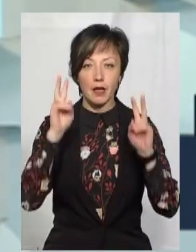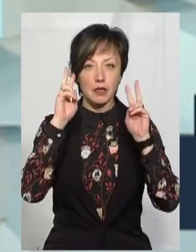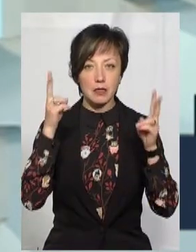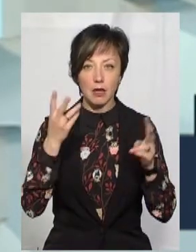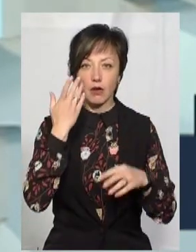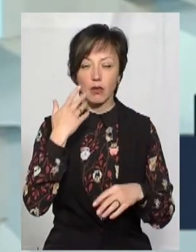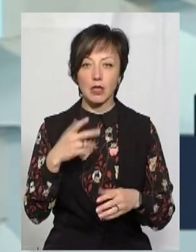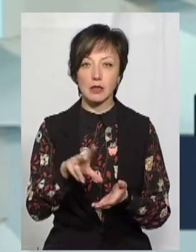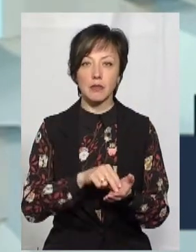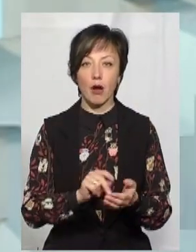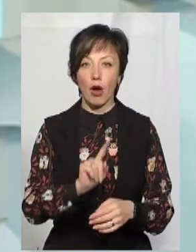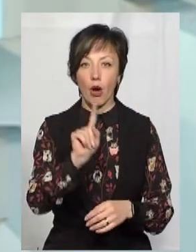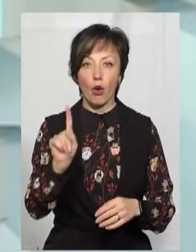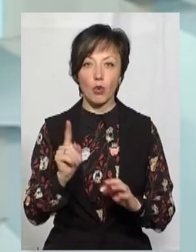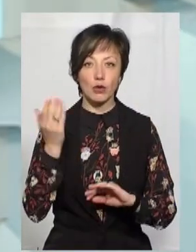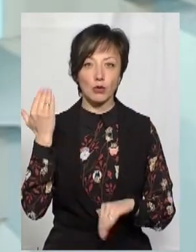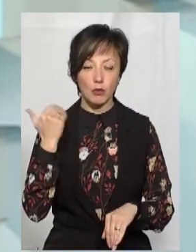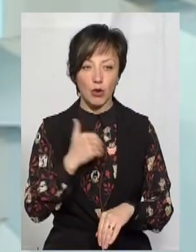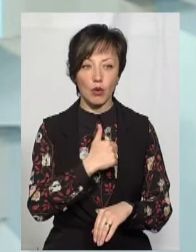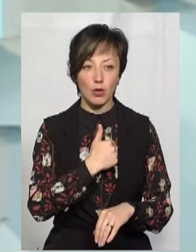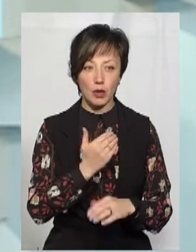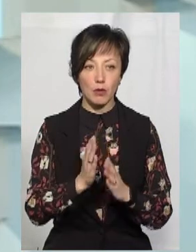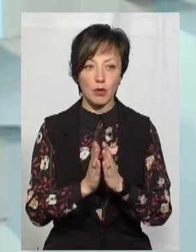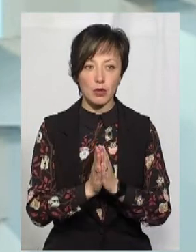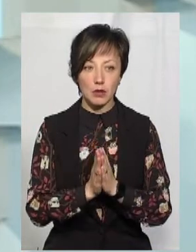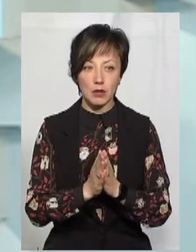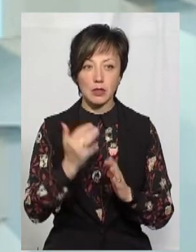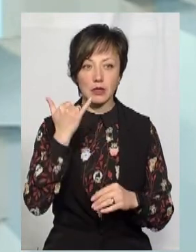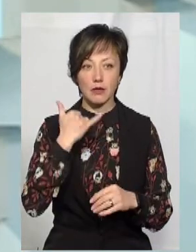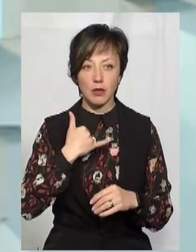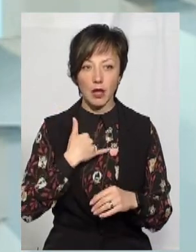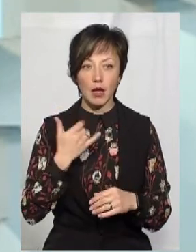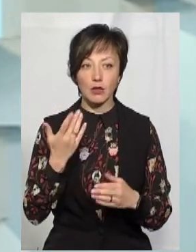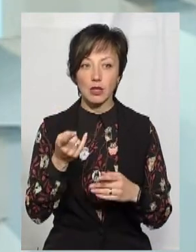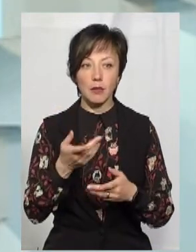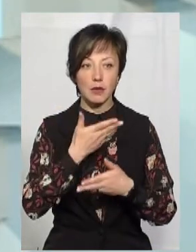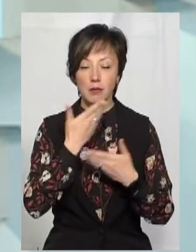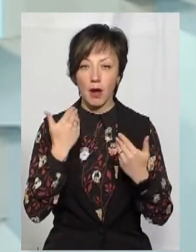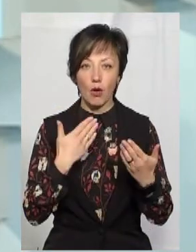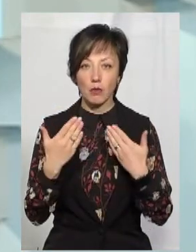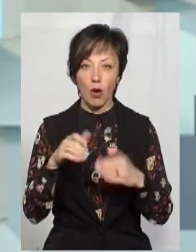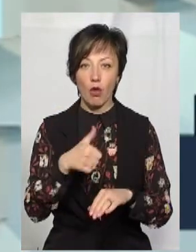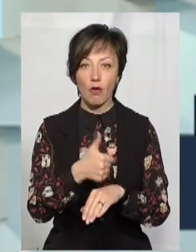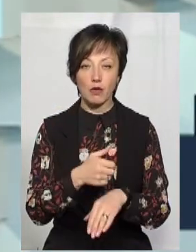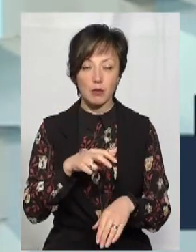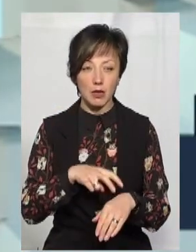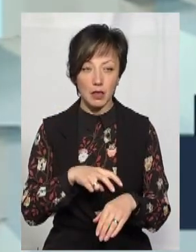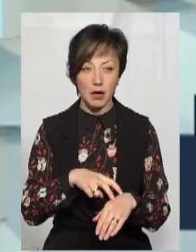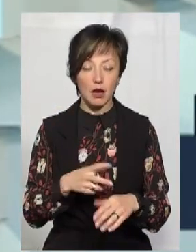розмова. Годину тому, тому я хотів би попросити, щоб пан Валерій до мене зателефонував, якщо там немає комунікації з головним